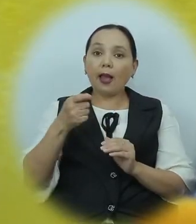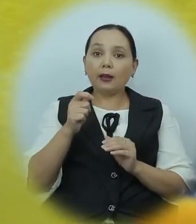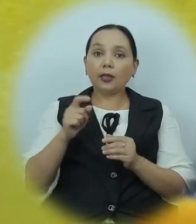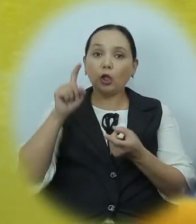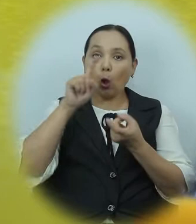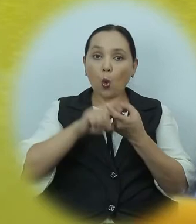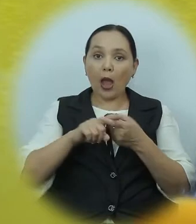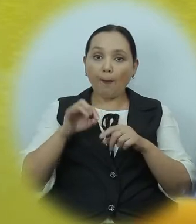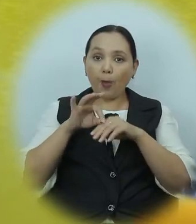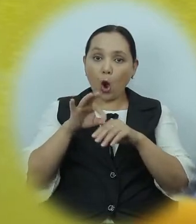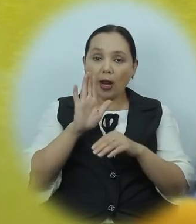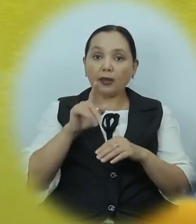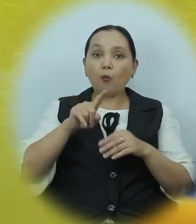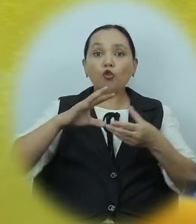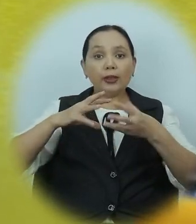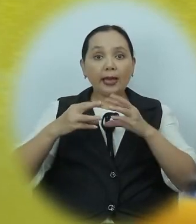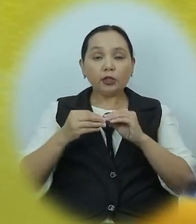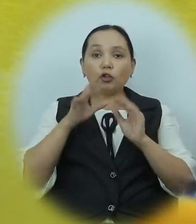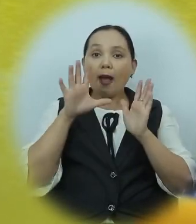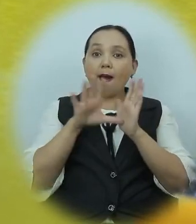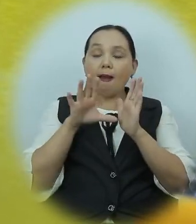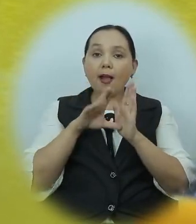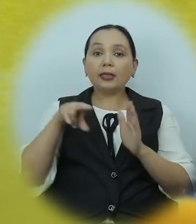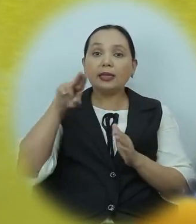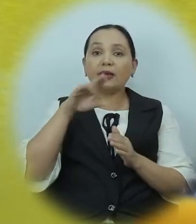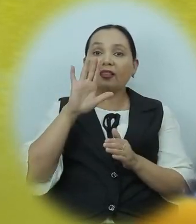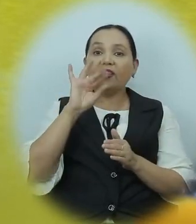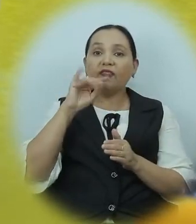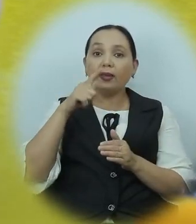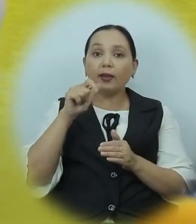kalitlarga ulab boriladi. Buni natijasida elektr dvigatelni